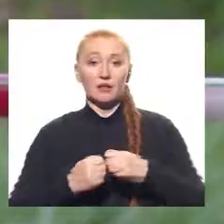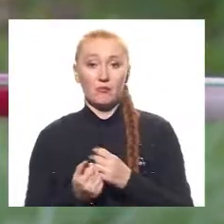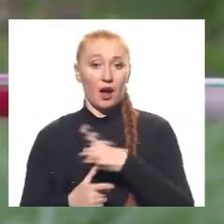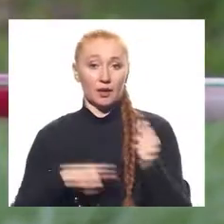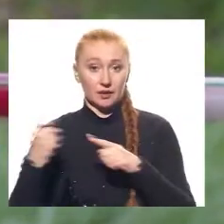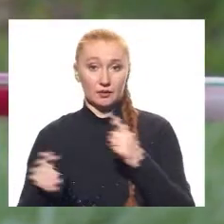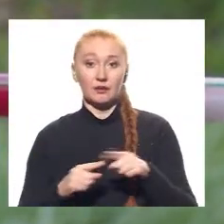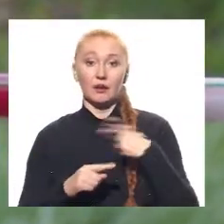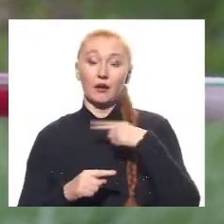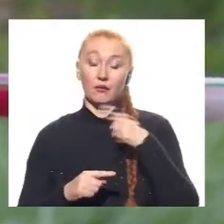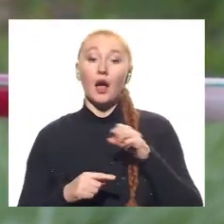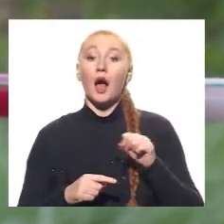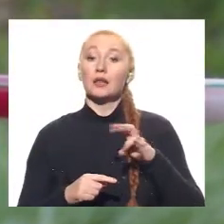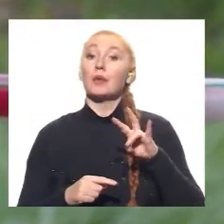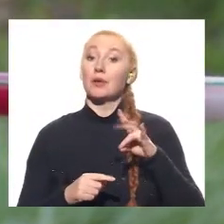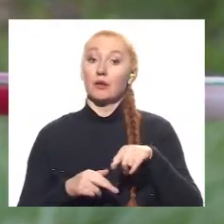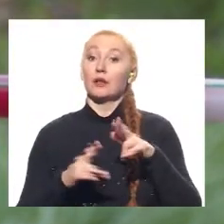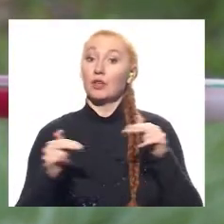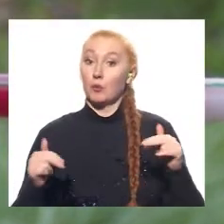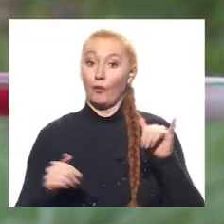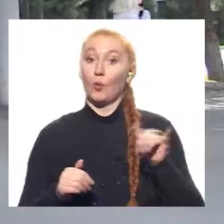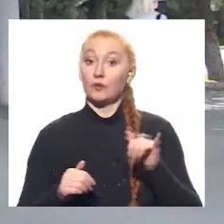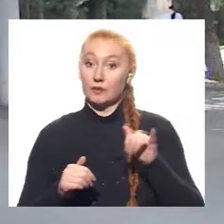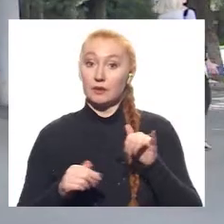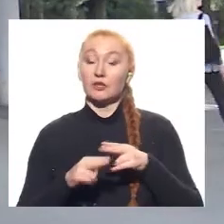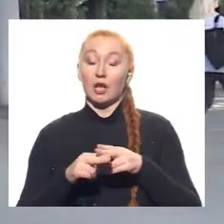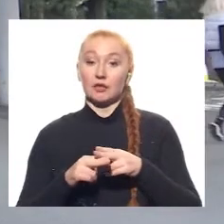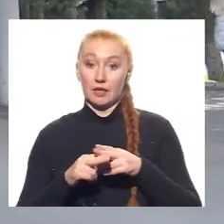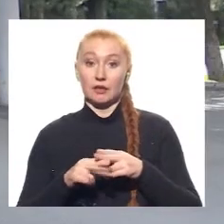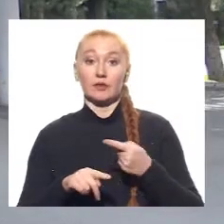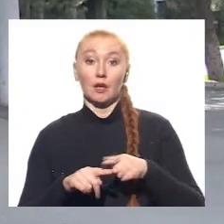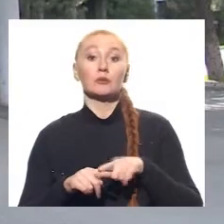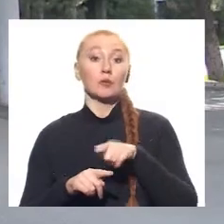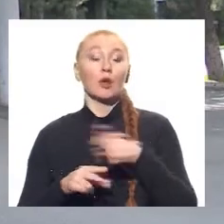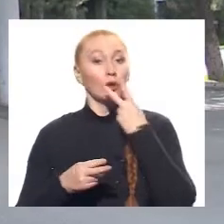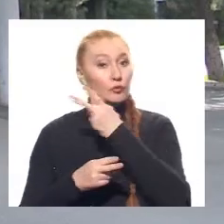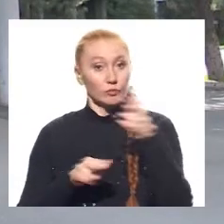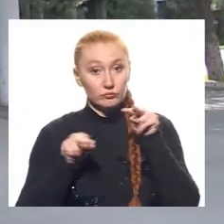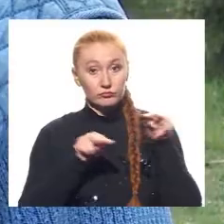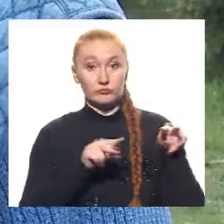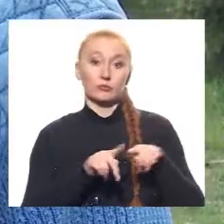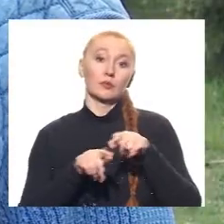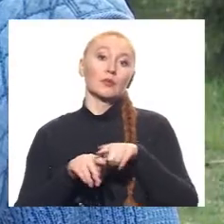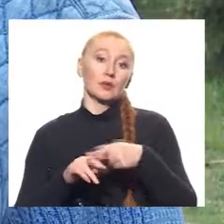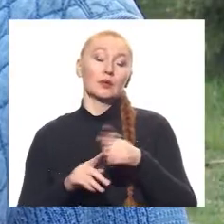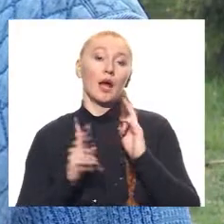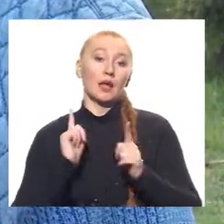Алла Миколаївна. Жінка працює у Дніпровському національному університеті залізничного транспорту. Доглядає за алеєю